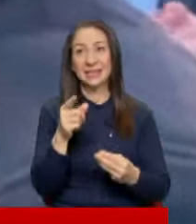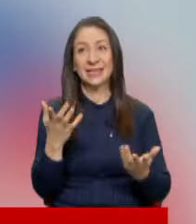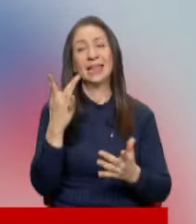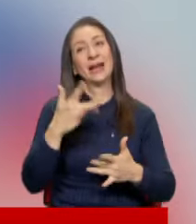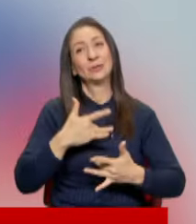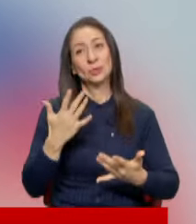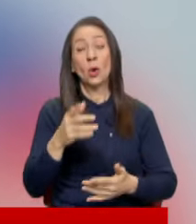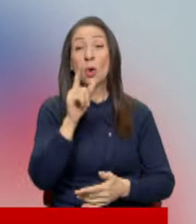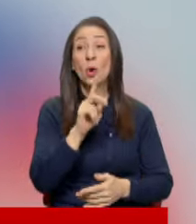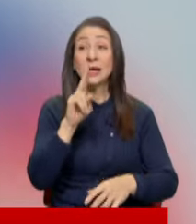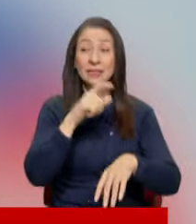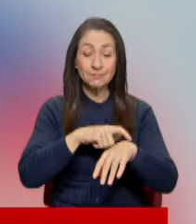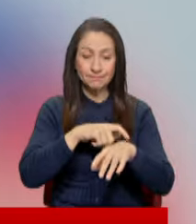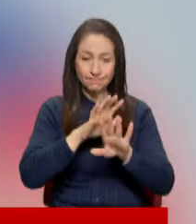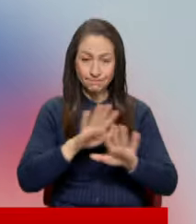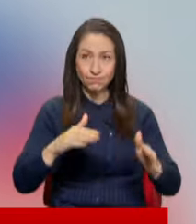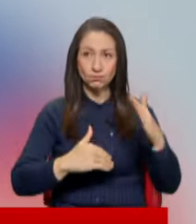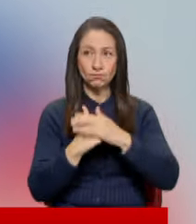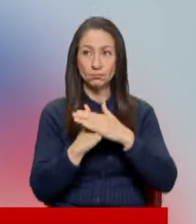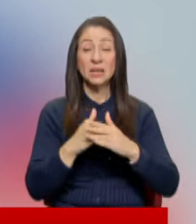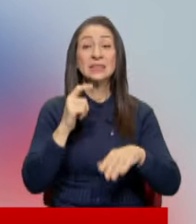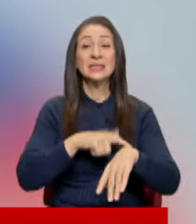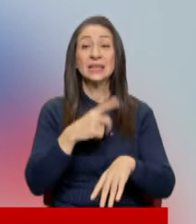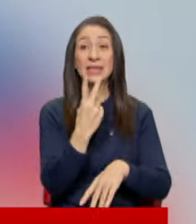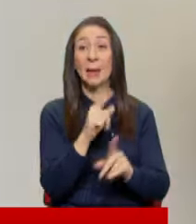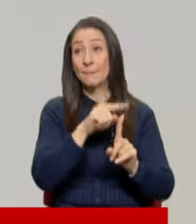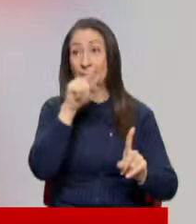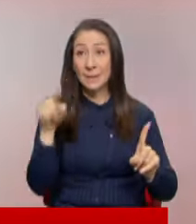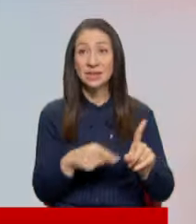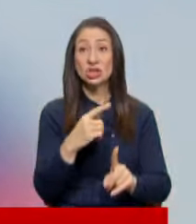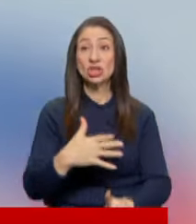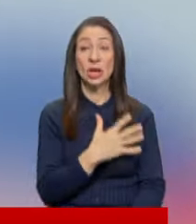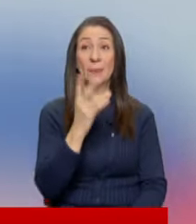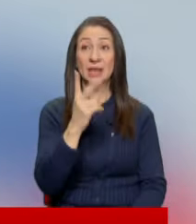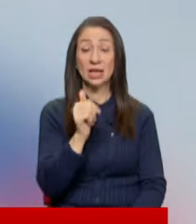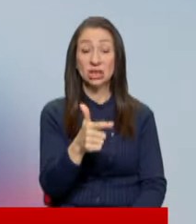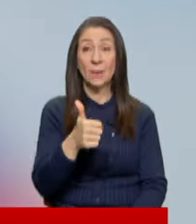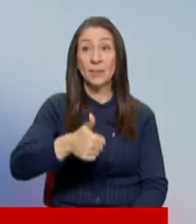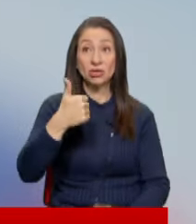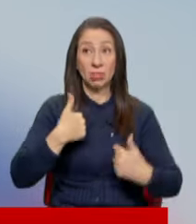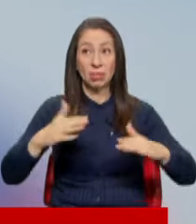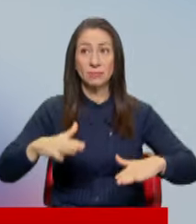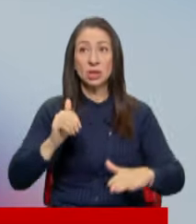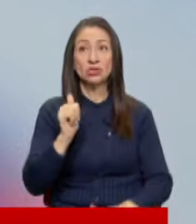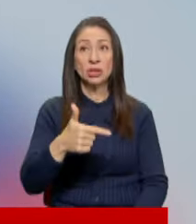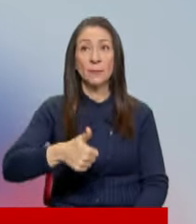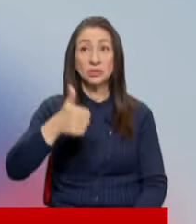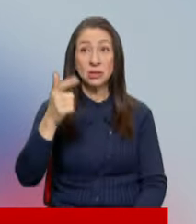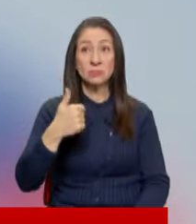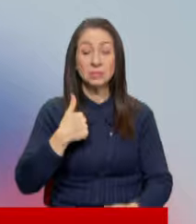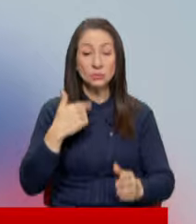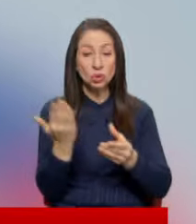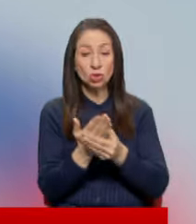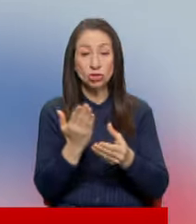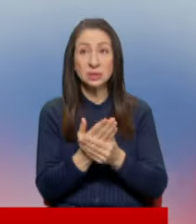old7 itibariyle de bu süre doldu saat 2'den beri Cumhuriyet Halk Partisi ilçe başkanlığım ilçe başkanı bizim